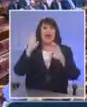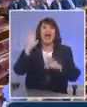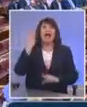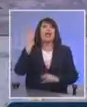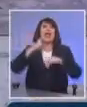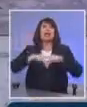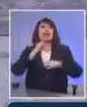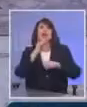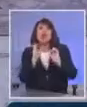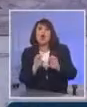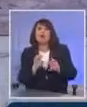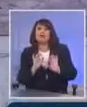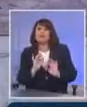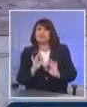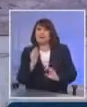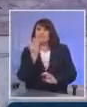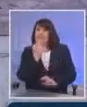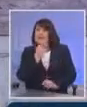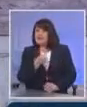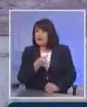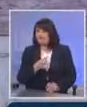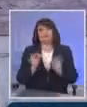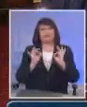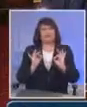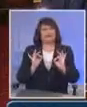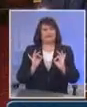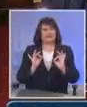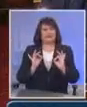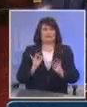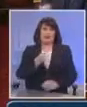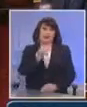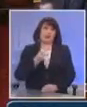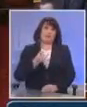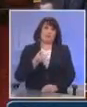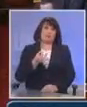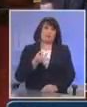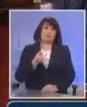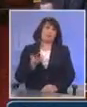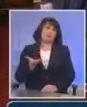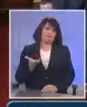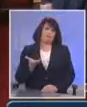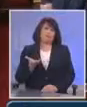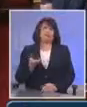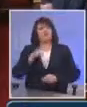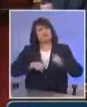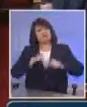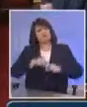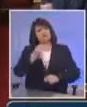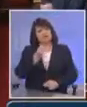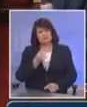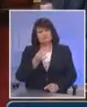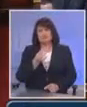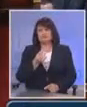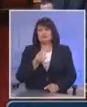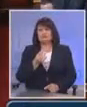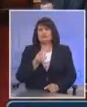ελληνικών, όπου βεβαίως θεωρήθηκε από κάποιους... Κύριε της